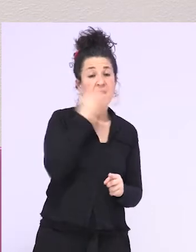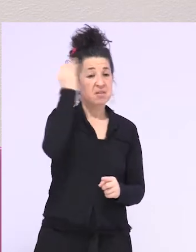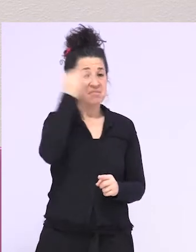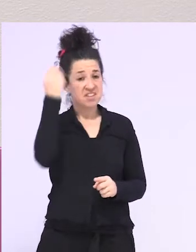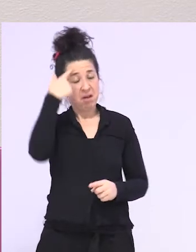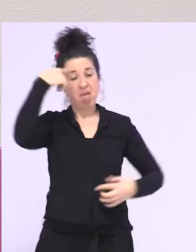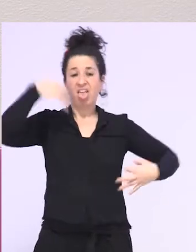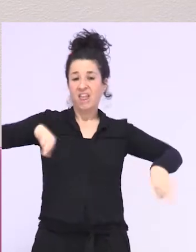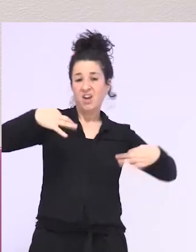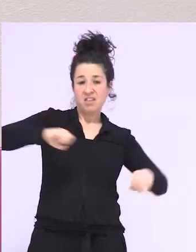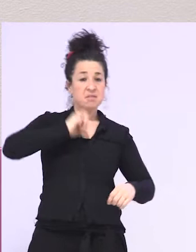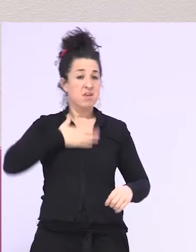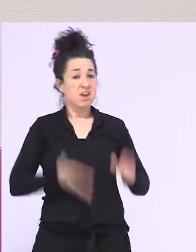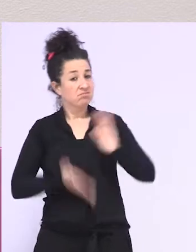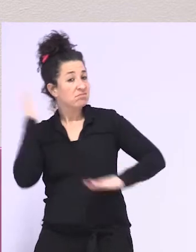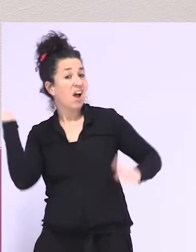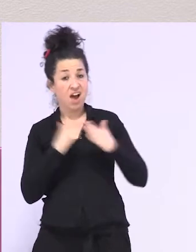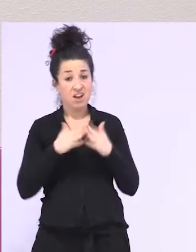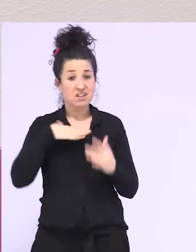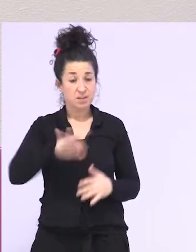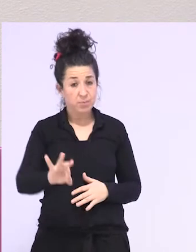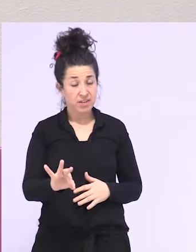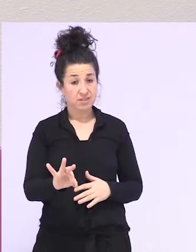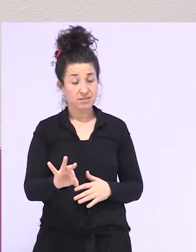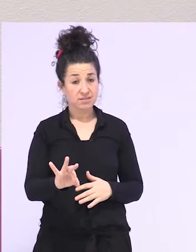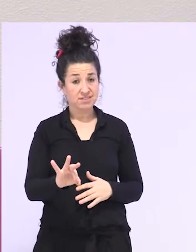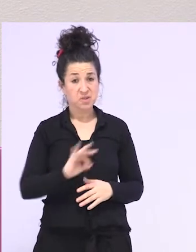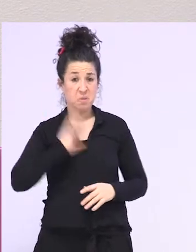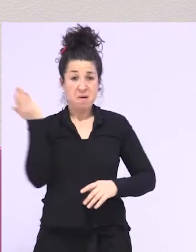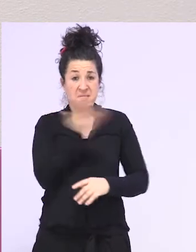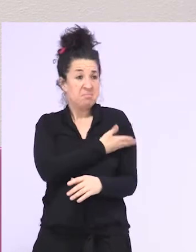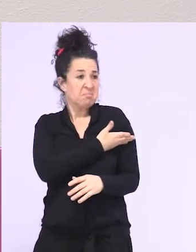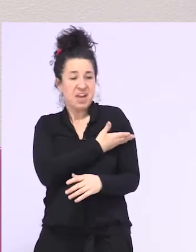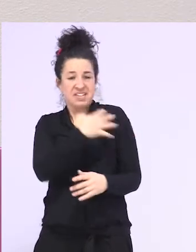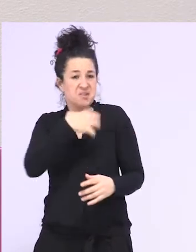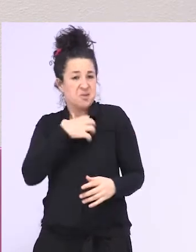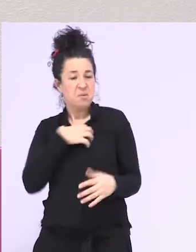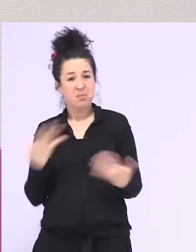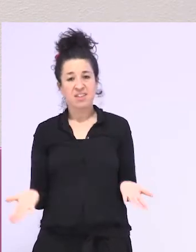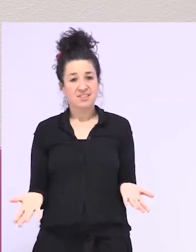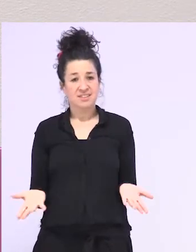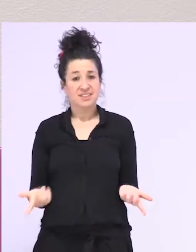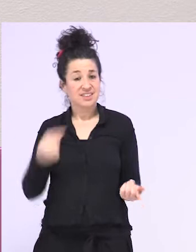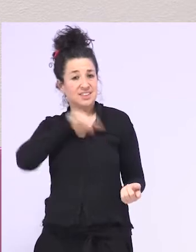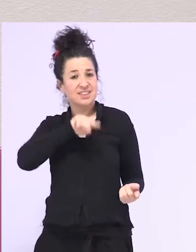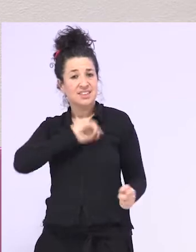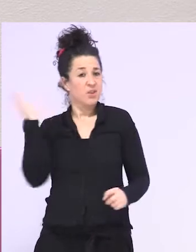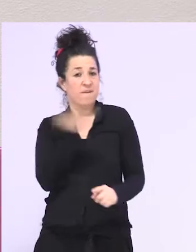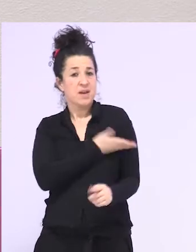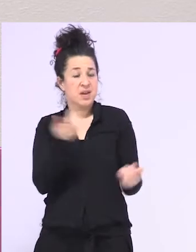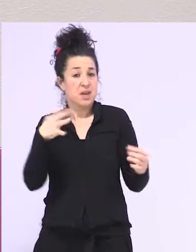horrengo egunean etxera joan alko zirela. Alegia, impunitate bat sentitzen zutelako, hori da, izan zana, ez? Nolabait, bere izen eta